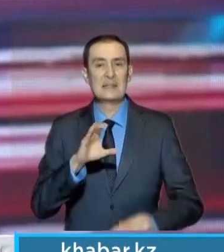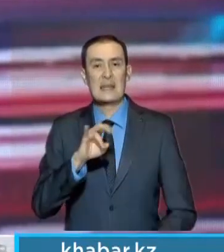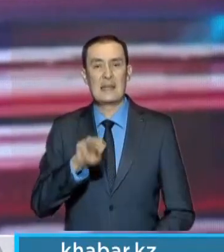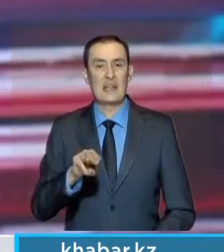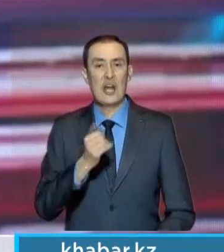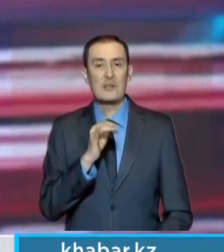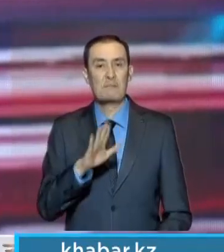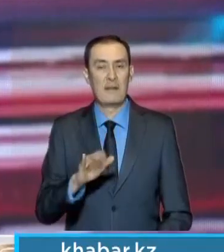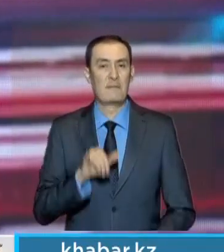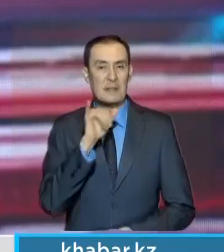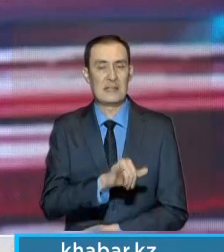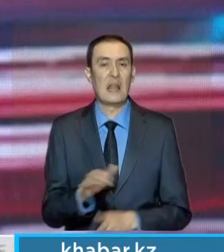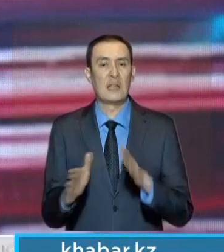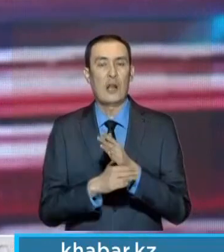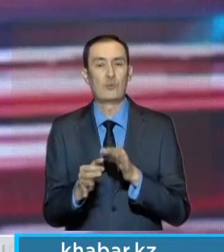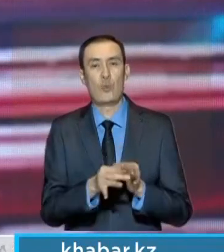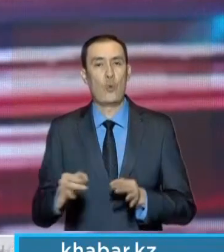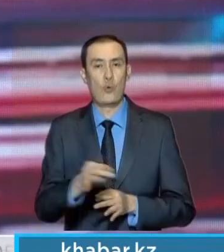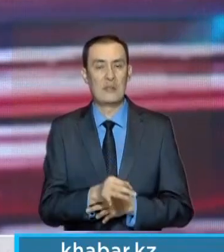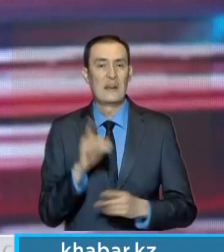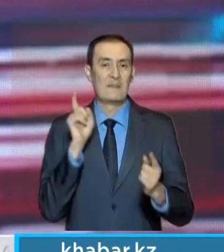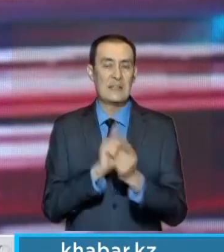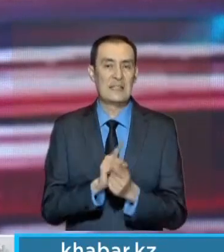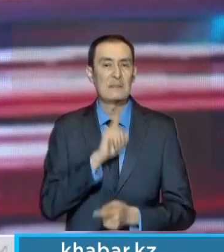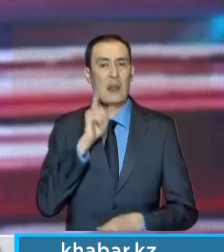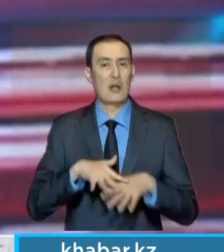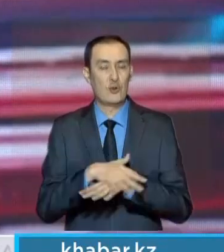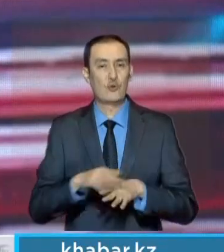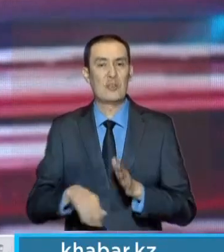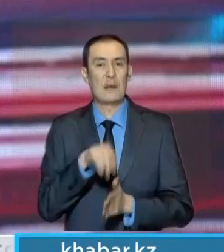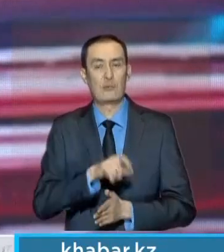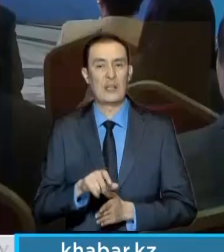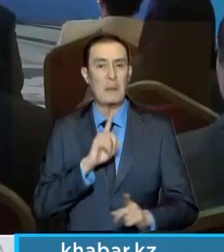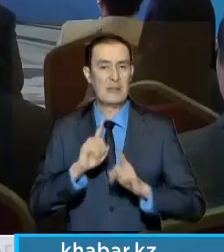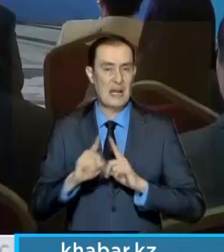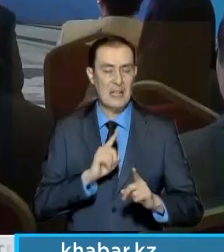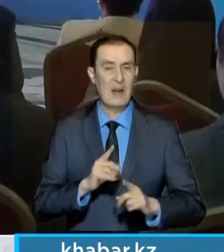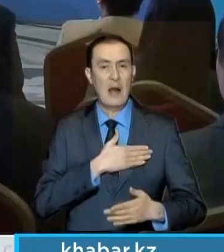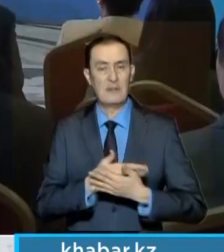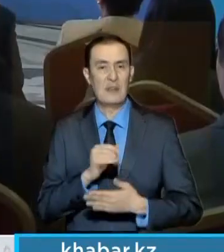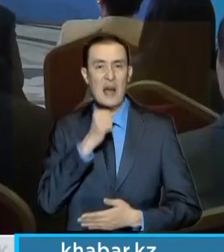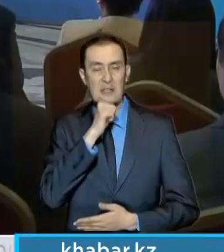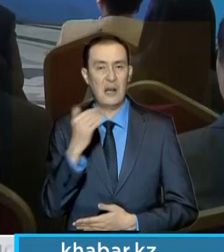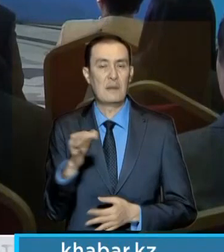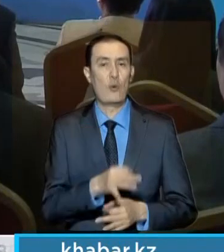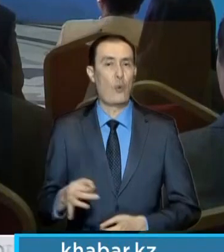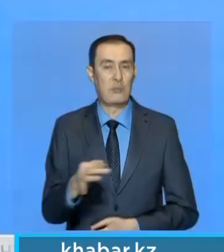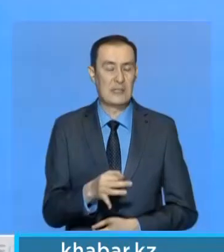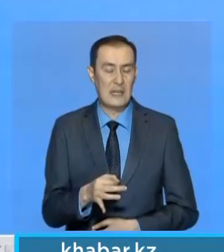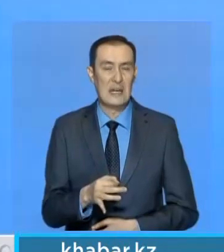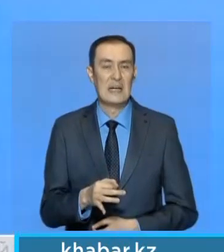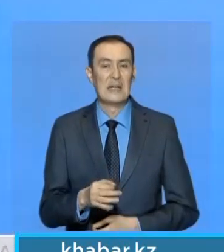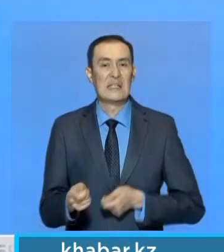маулена ашимбаев посетил арау скую область он прол встречи с молодежью депутатами маслиха общественностью и асами региона